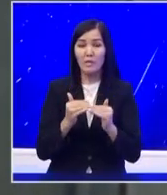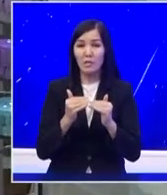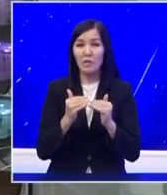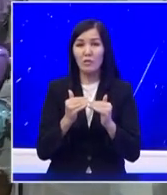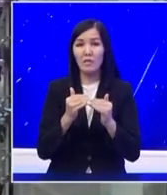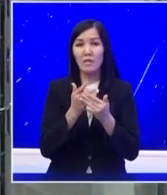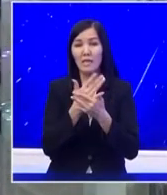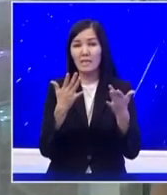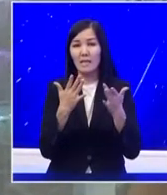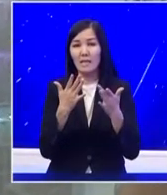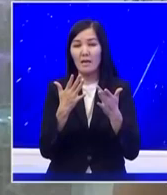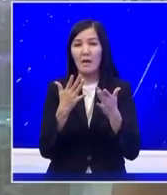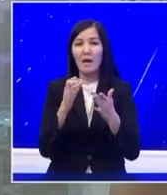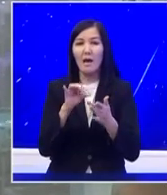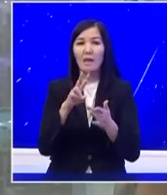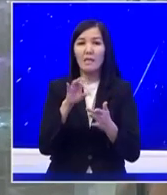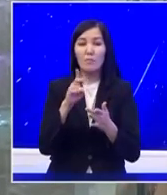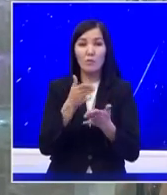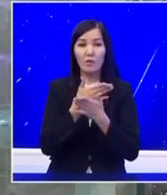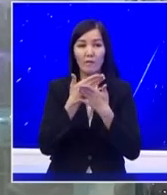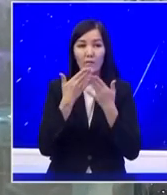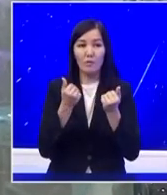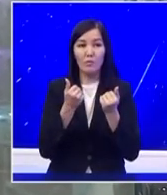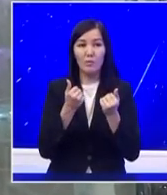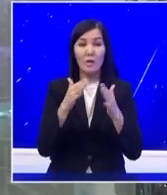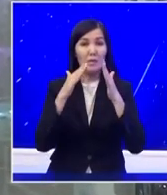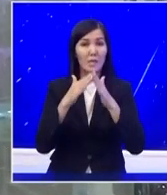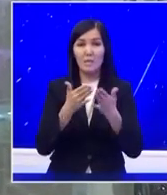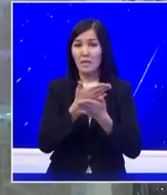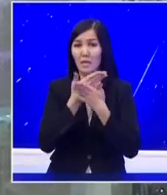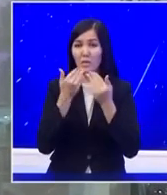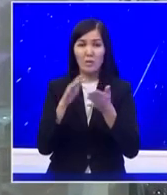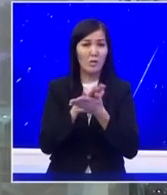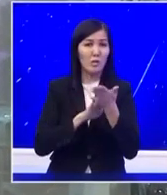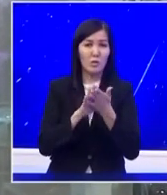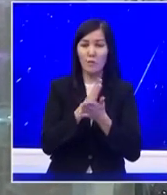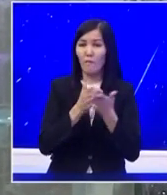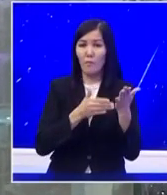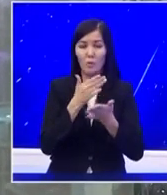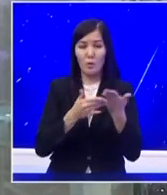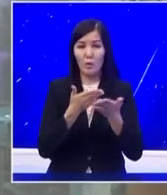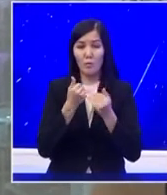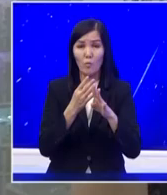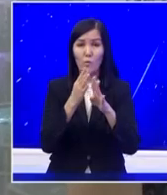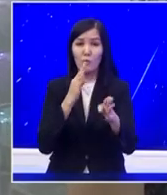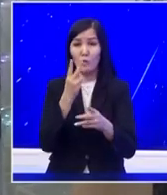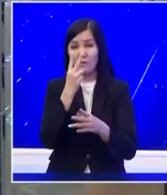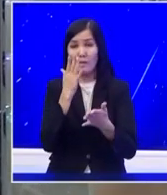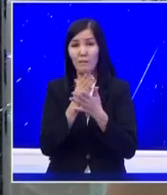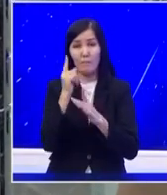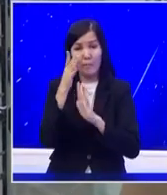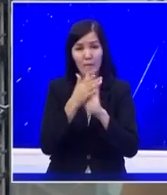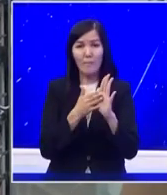антибиотиков. На складах у нас ничего нет, вот все, что есть, мы все вытащили, потому что у нас здесь очереди, люди стоят, мы же тоже это все видим, все